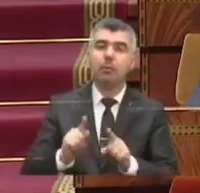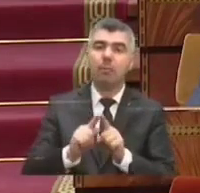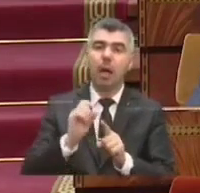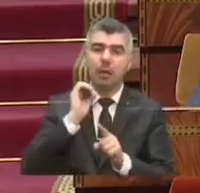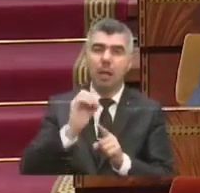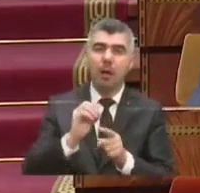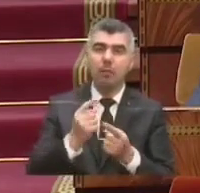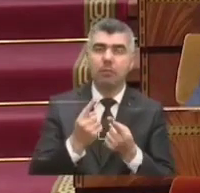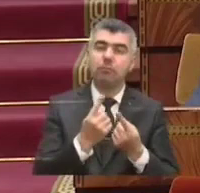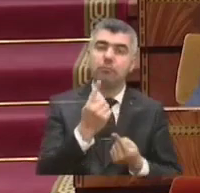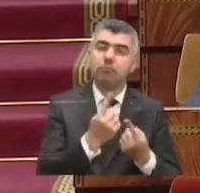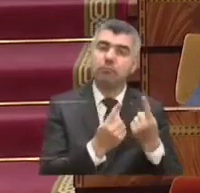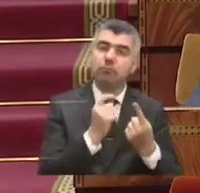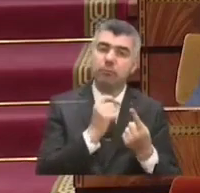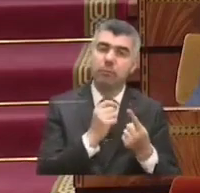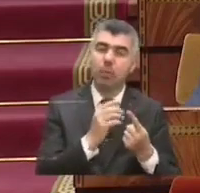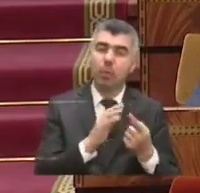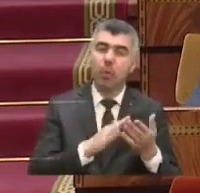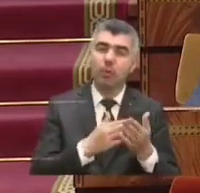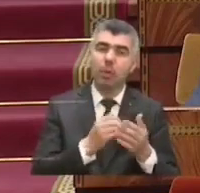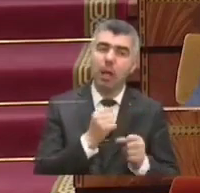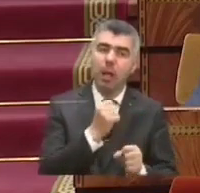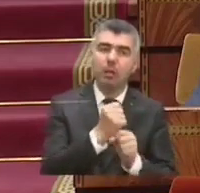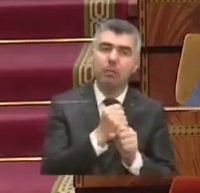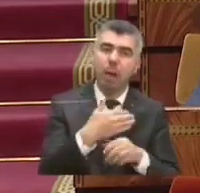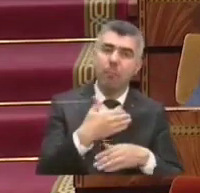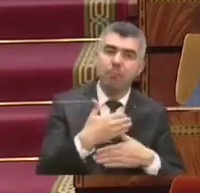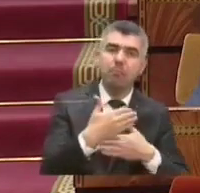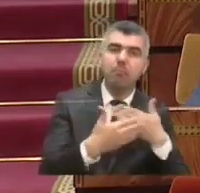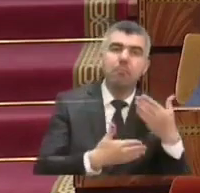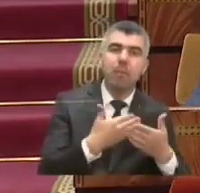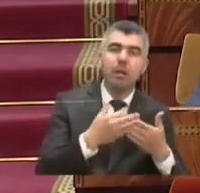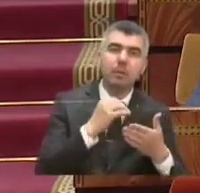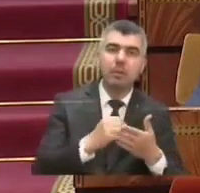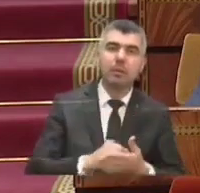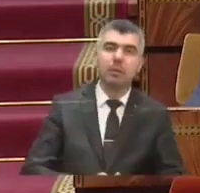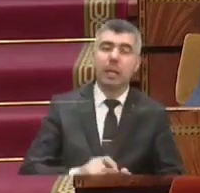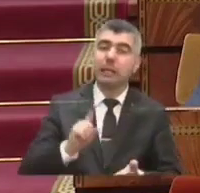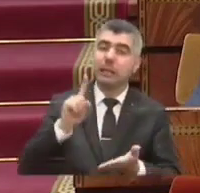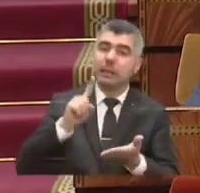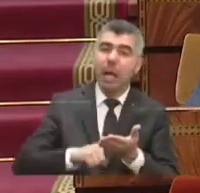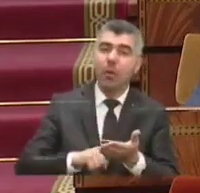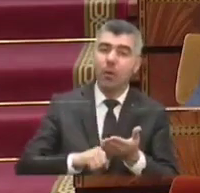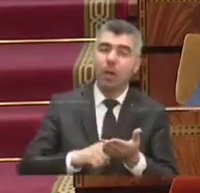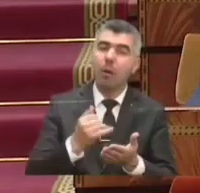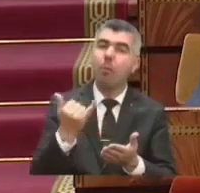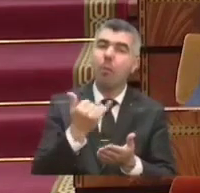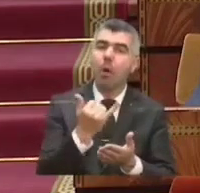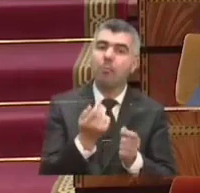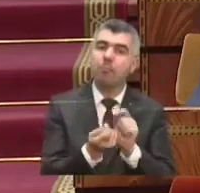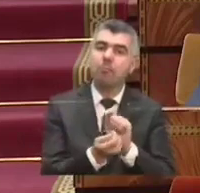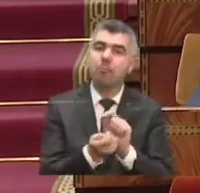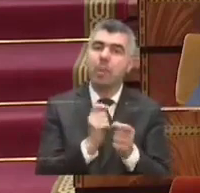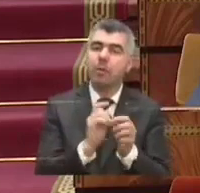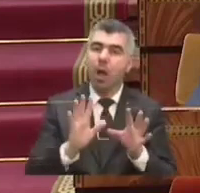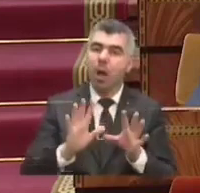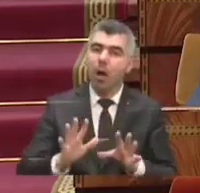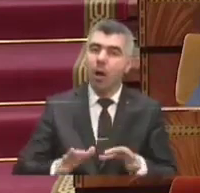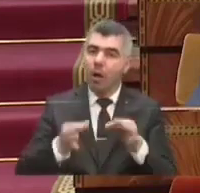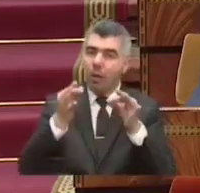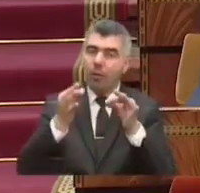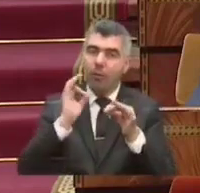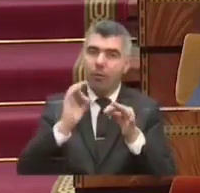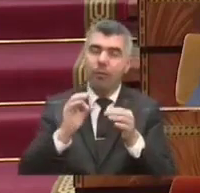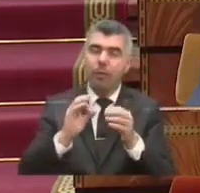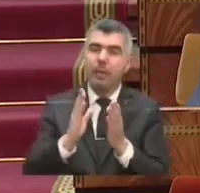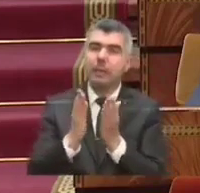العلمية وتحسين أفاق اندماجهم في سوق الشغل. وهذا يعني ضرورة معالجة هذه الوضعية وإيجاد الحلول الكفيلة بإنصاف